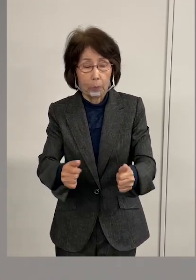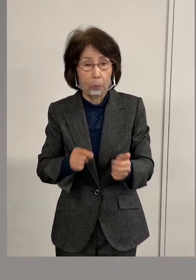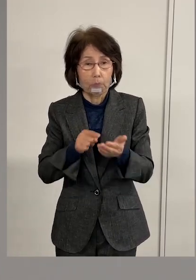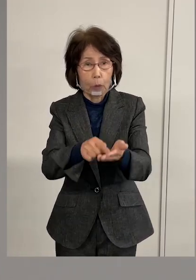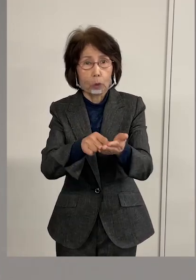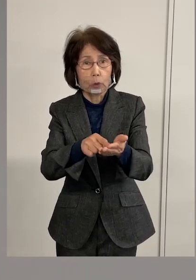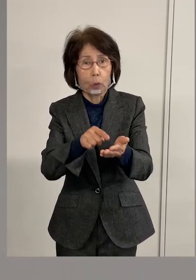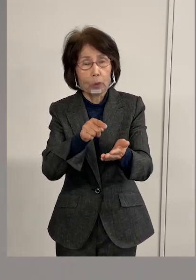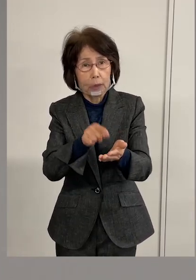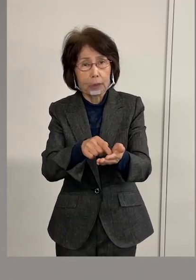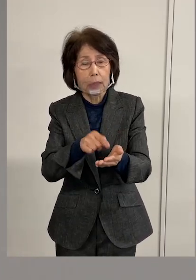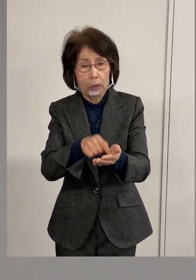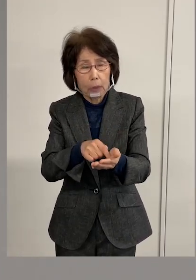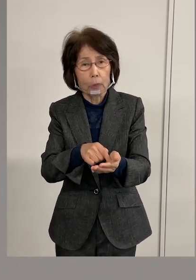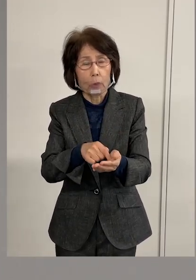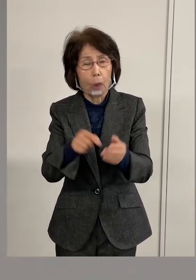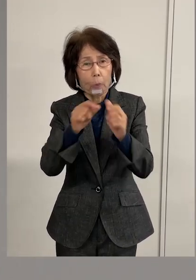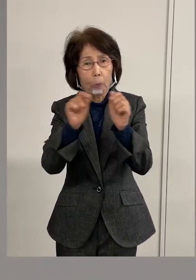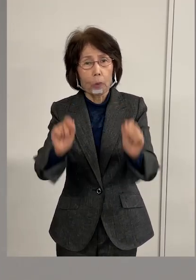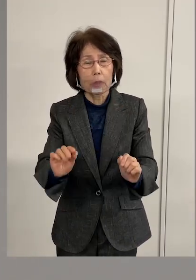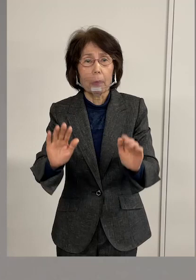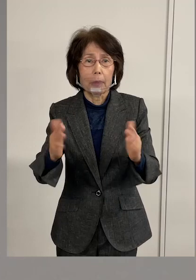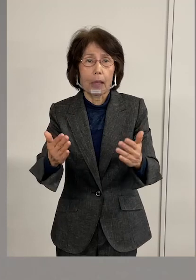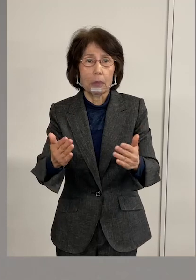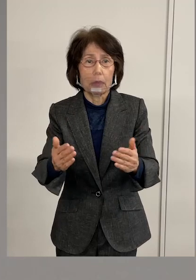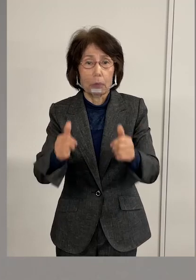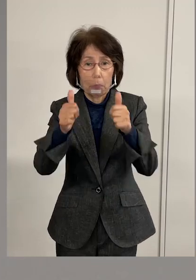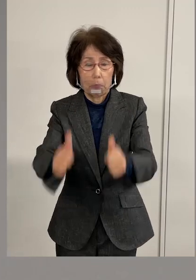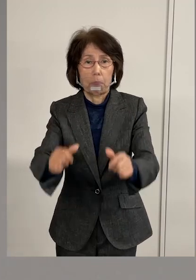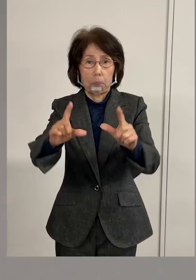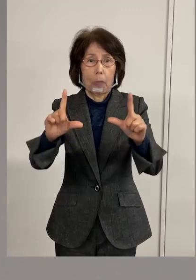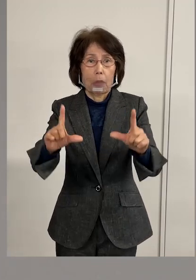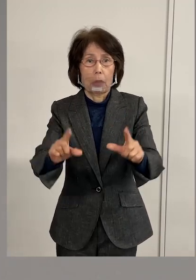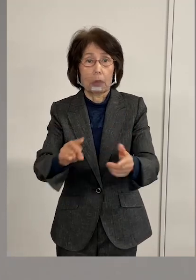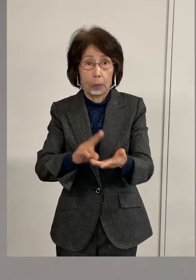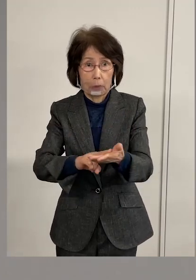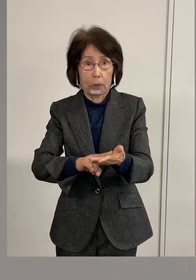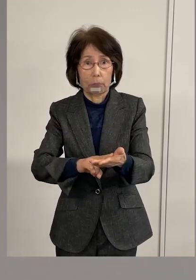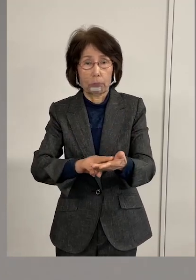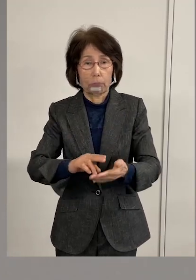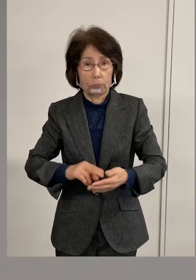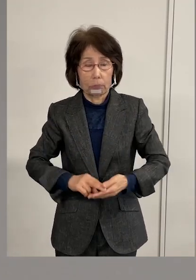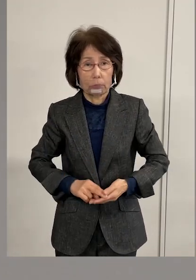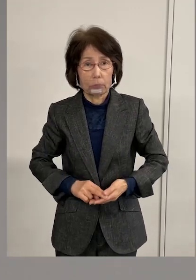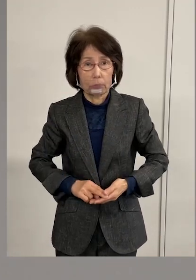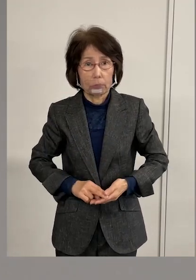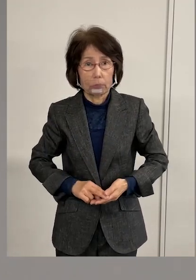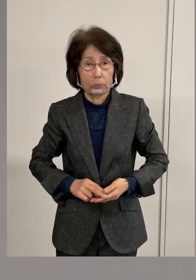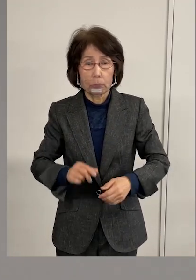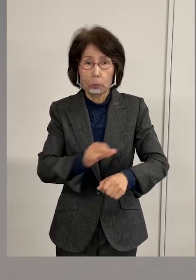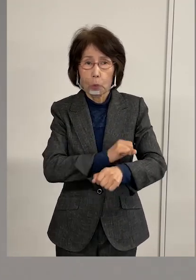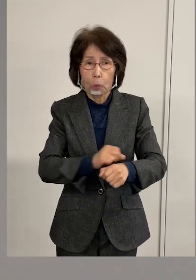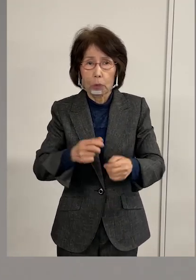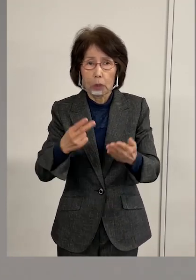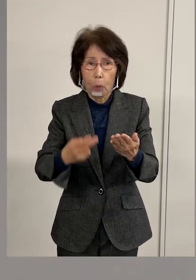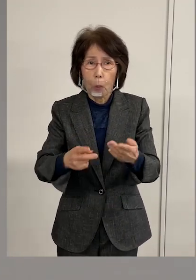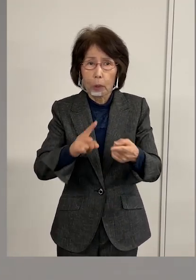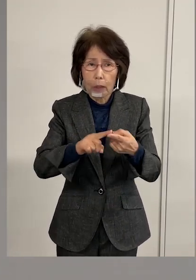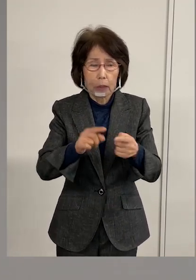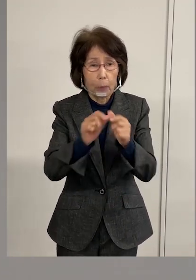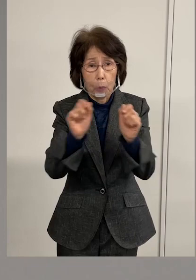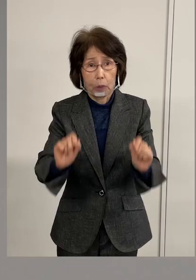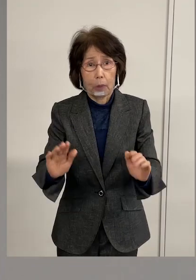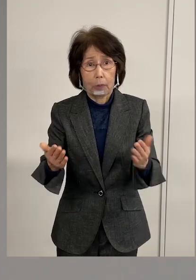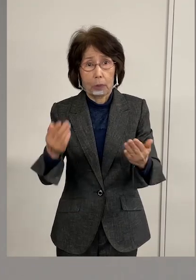に問題はないというふうな判決が出されていますので、まあ特に法的な問題は特にないと思